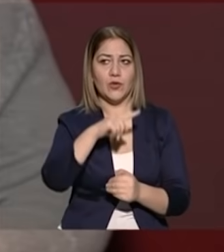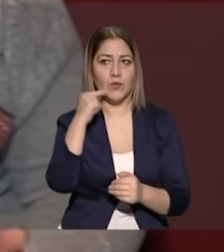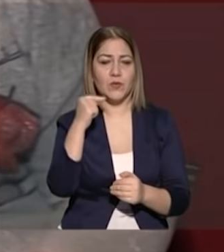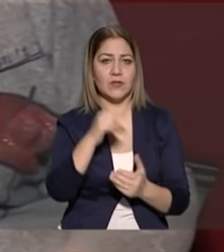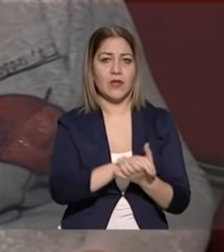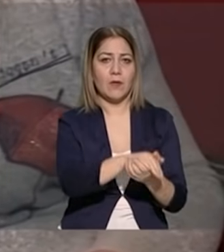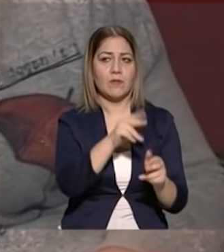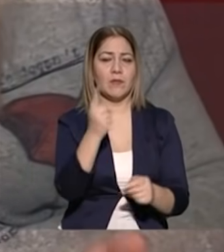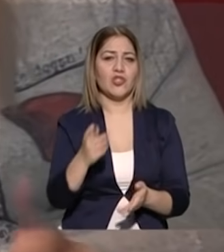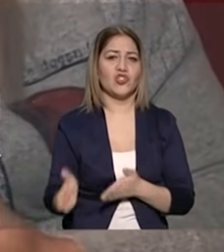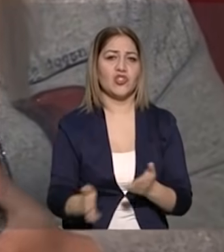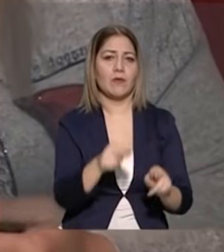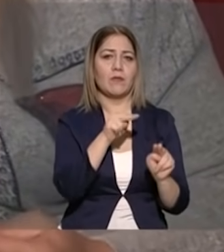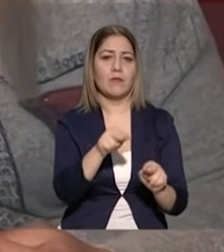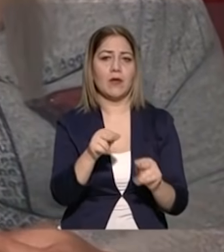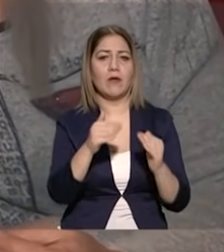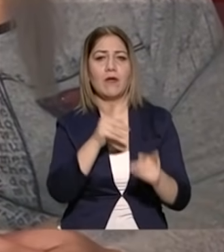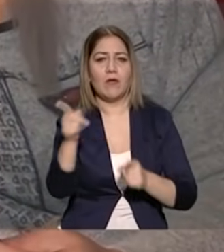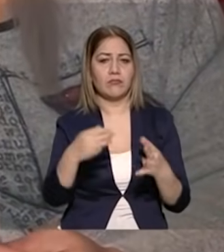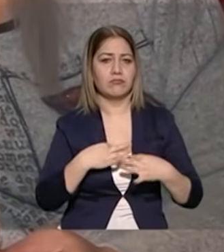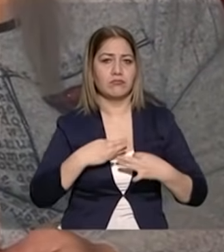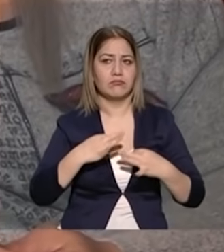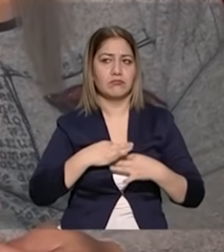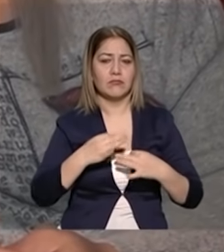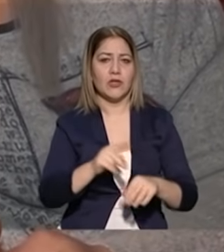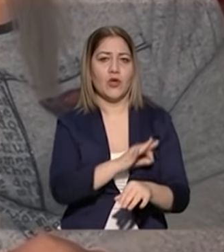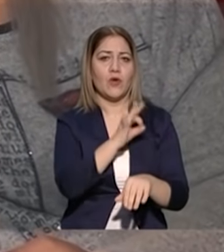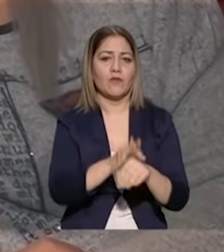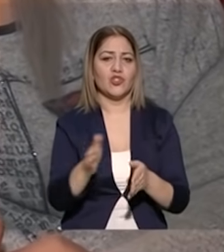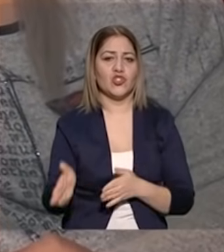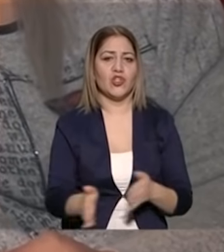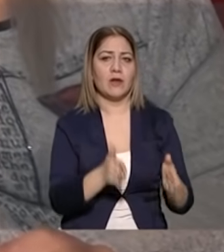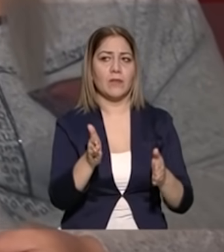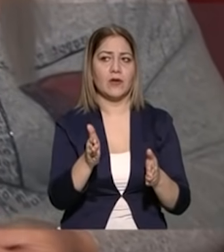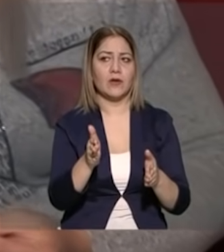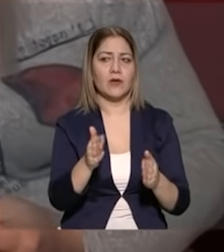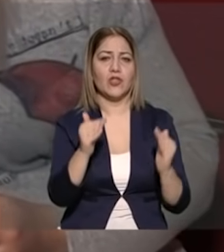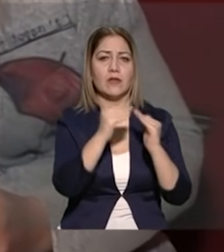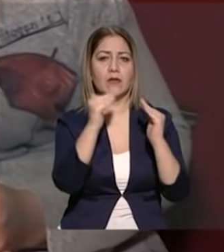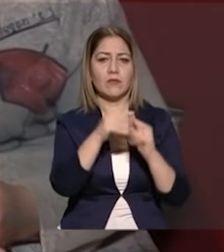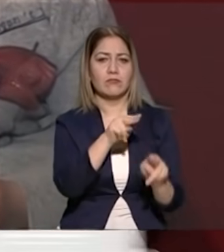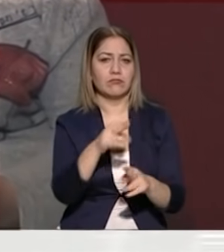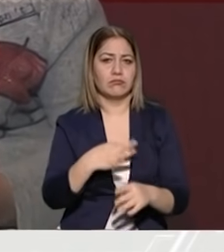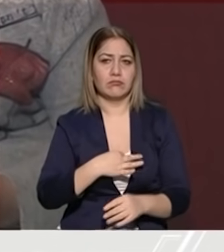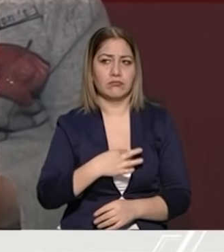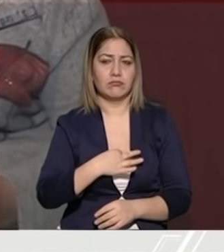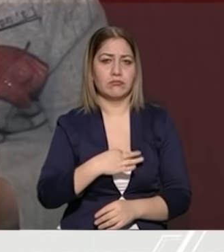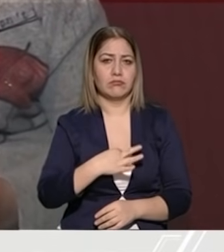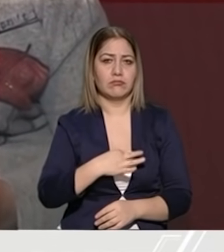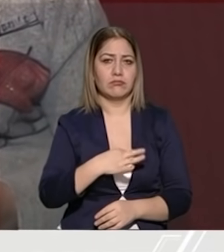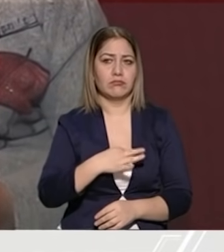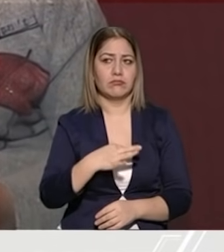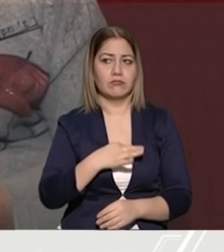մենակ ճանապարհն եմ բախում։ Մենակ երաշխավորման ճանապարհ, երաշխավորման ճանապարհ, ինքը գործ չունի տների հետ։ Ոչի գալու